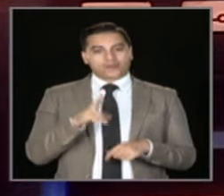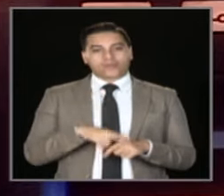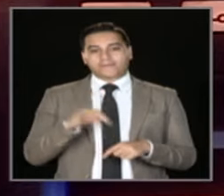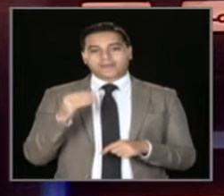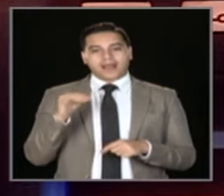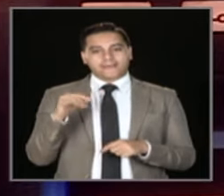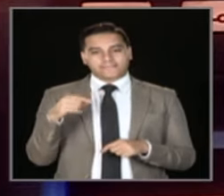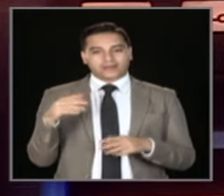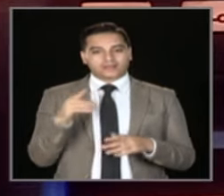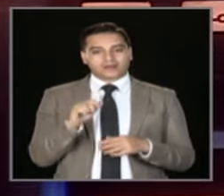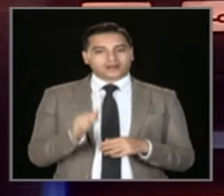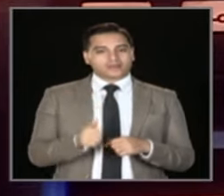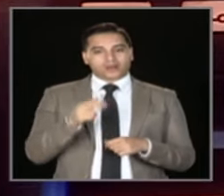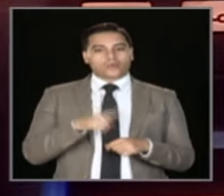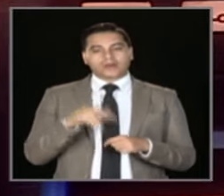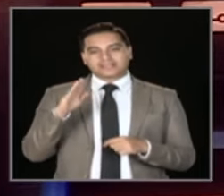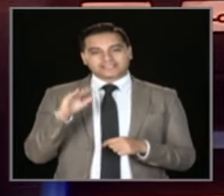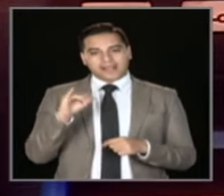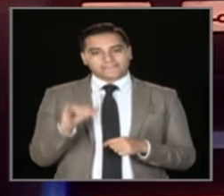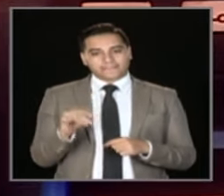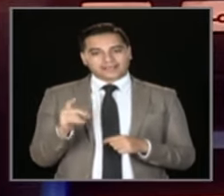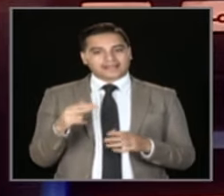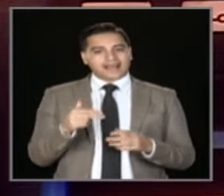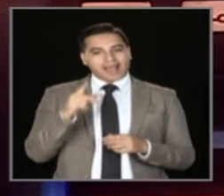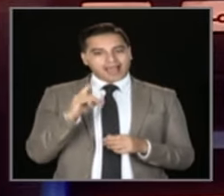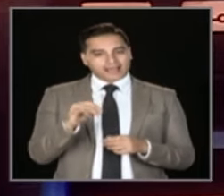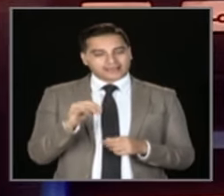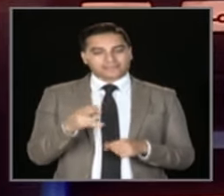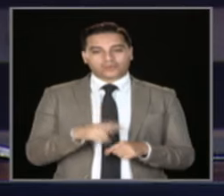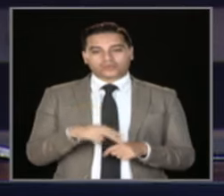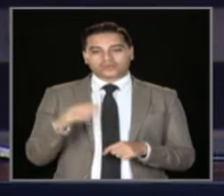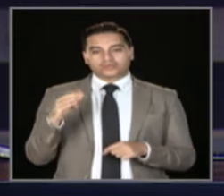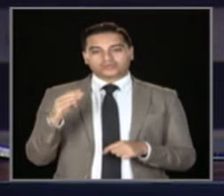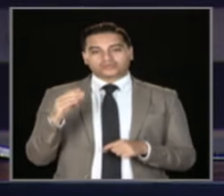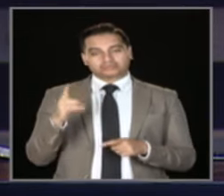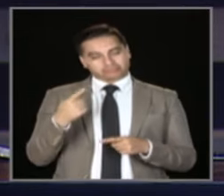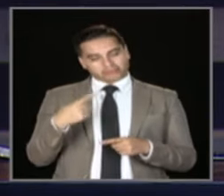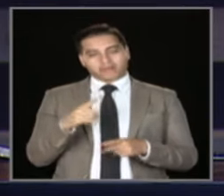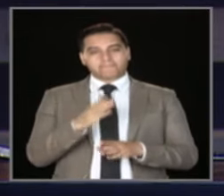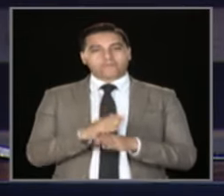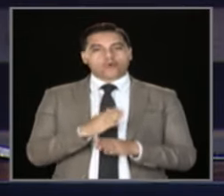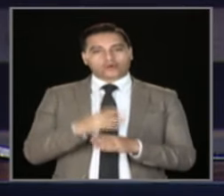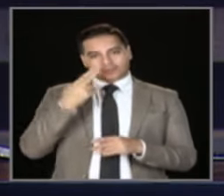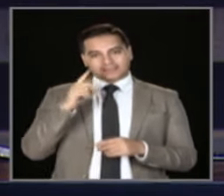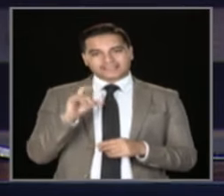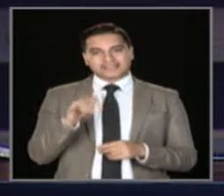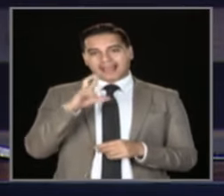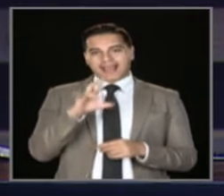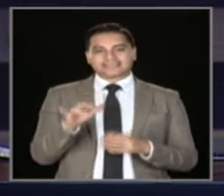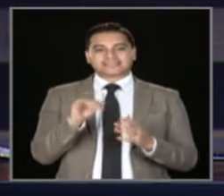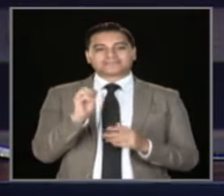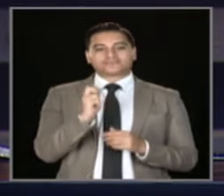والثلاثي سمير غانم ضيف احمد جورج سيدهم من اخراج نيازي